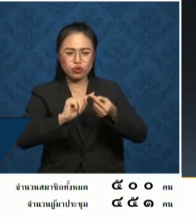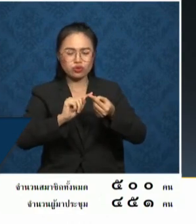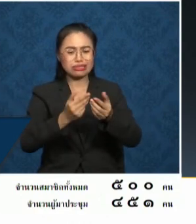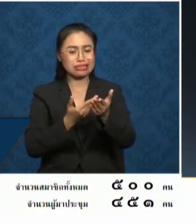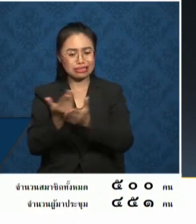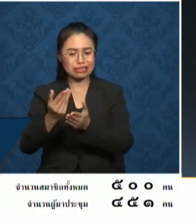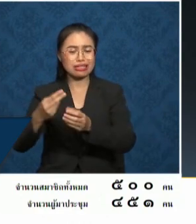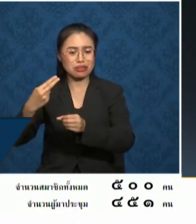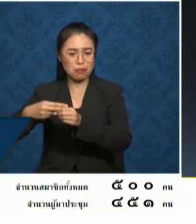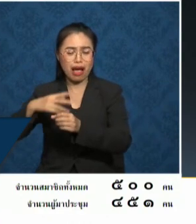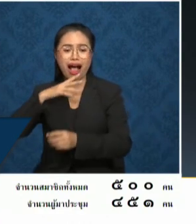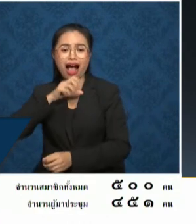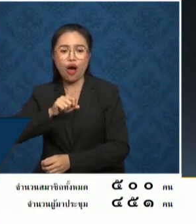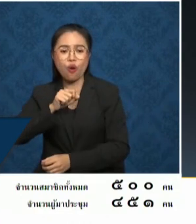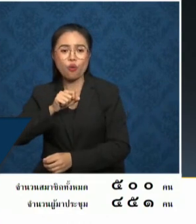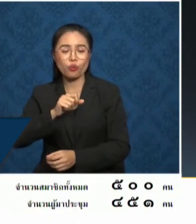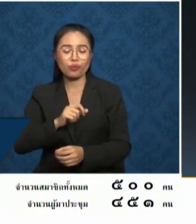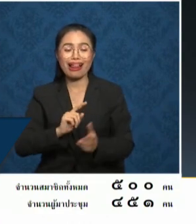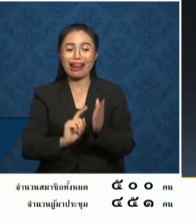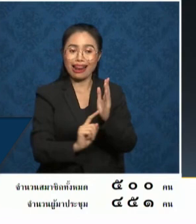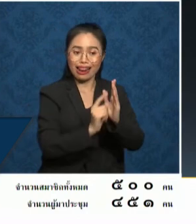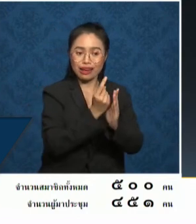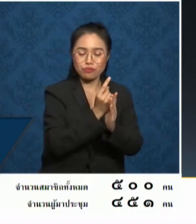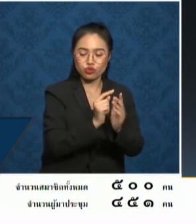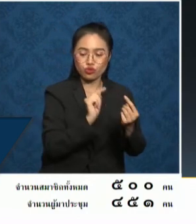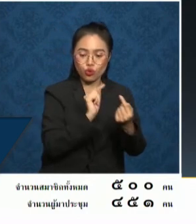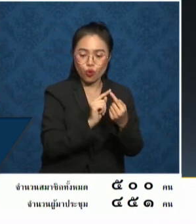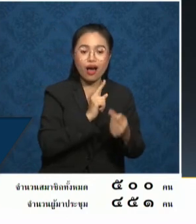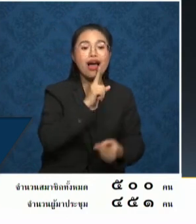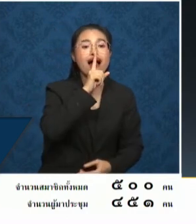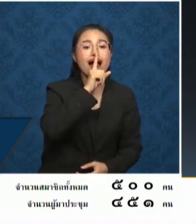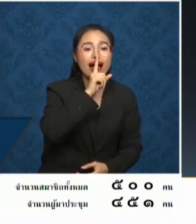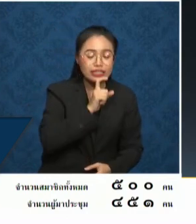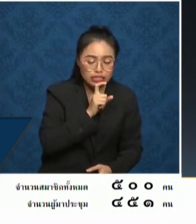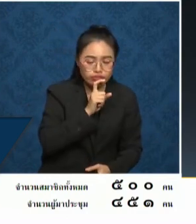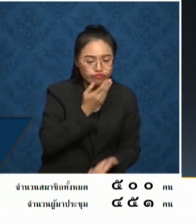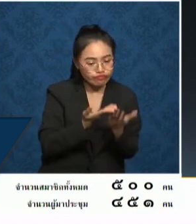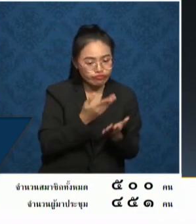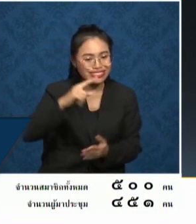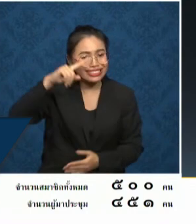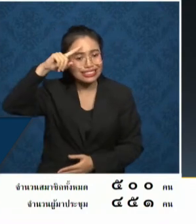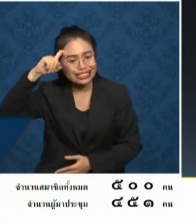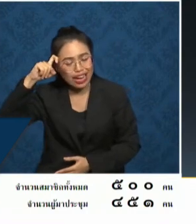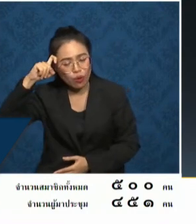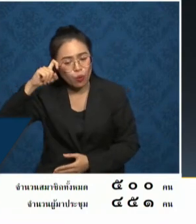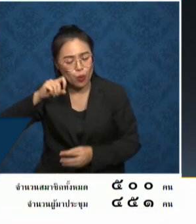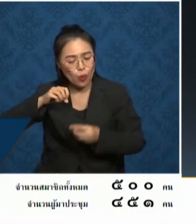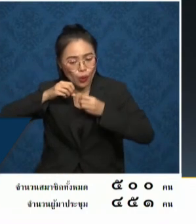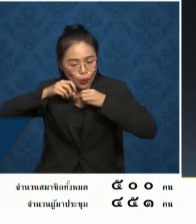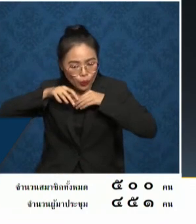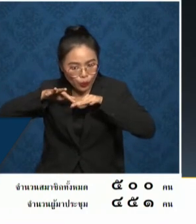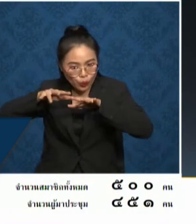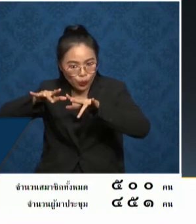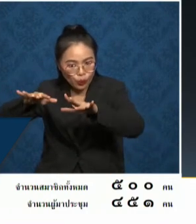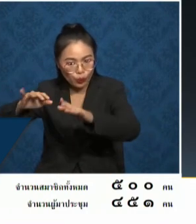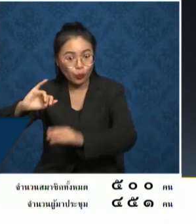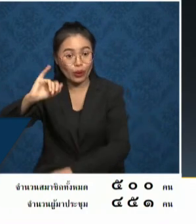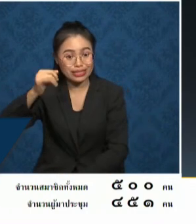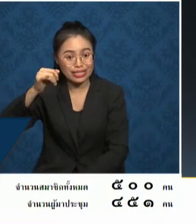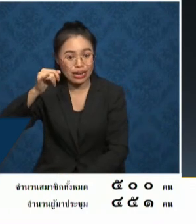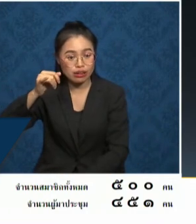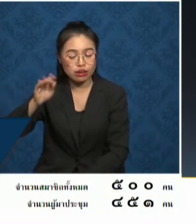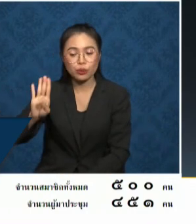หนึ่งจากวันอาทิตย์หรือคืนวันเสาร์สู่เช้าวันจันทร์บริษัท